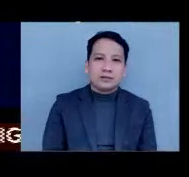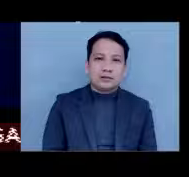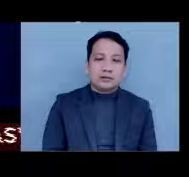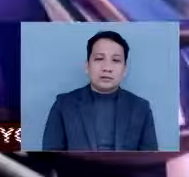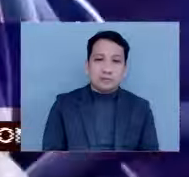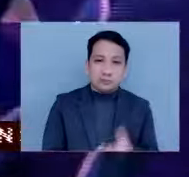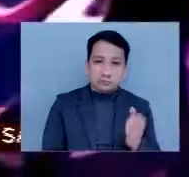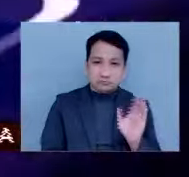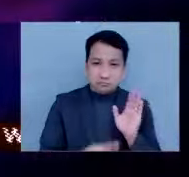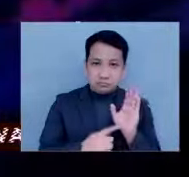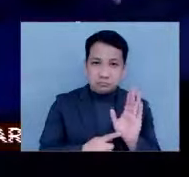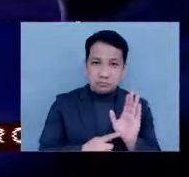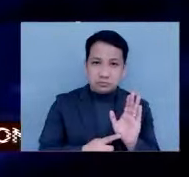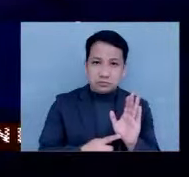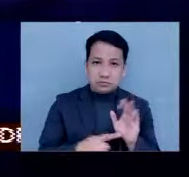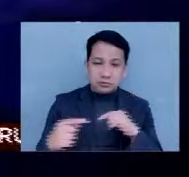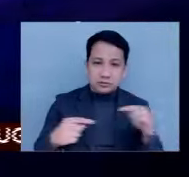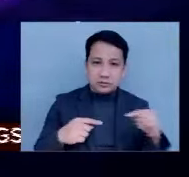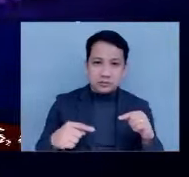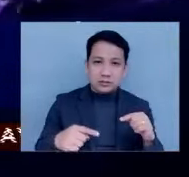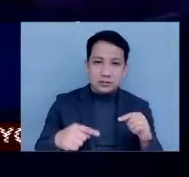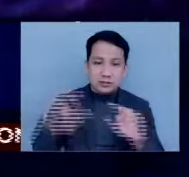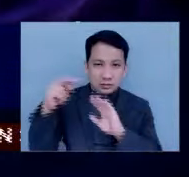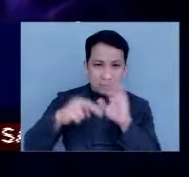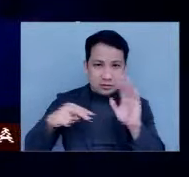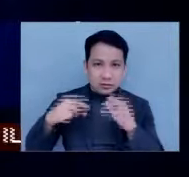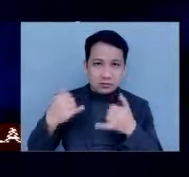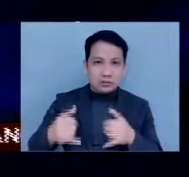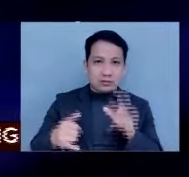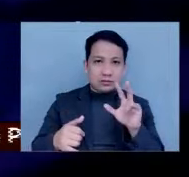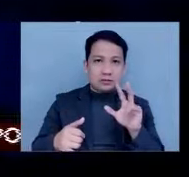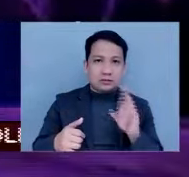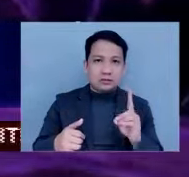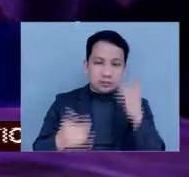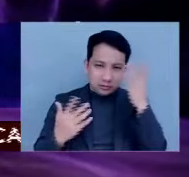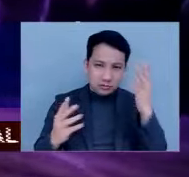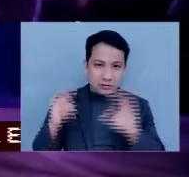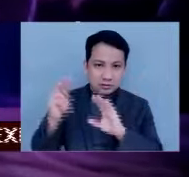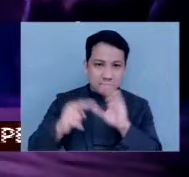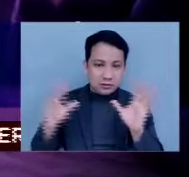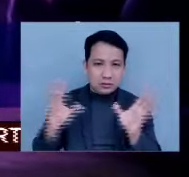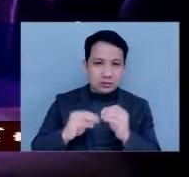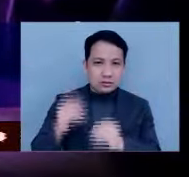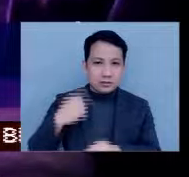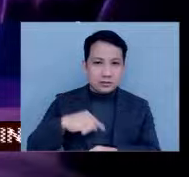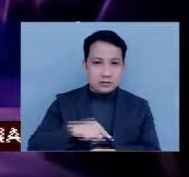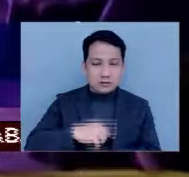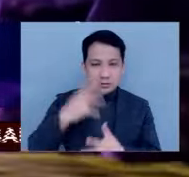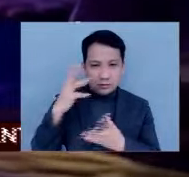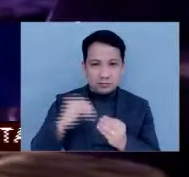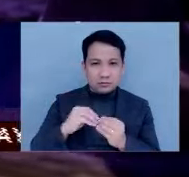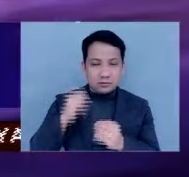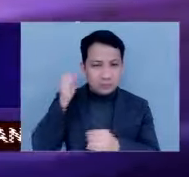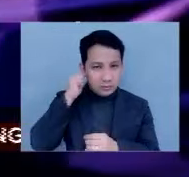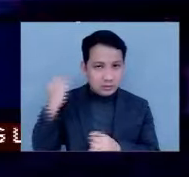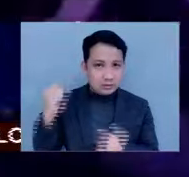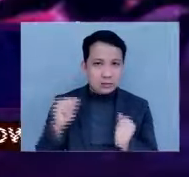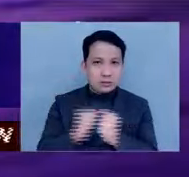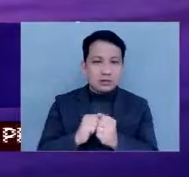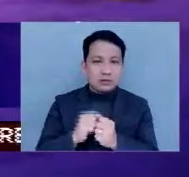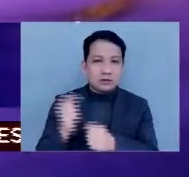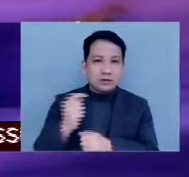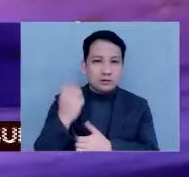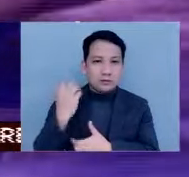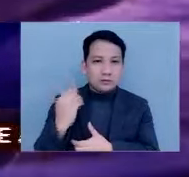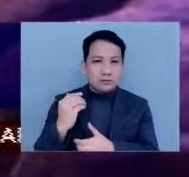Astig ang mga fight scenes sa Mala video game na 3D music video. Kakaiba rin ang kanilang sound kumpara sa usual na folk